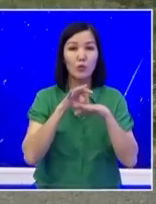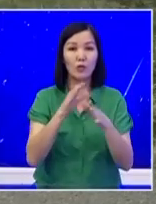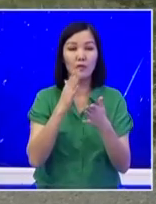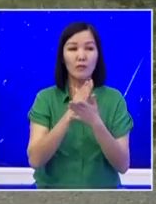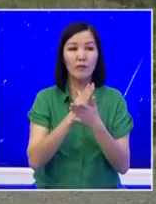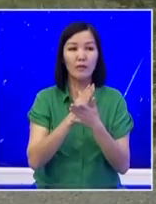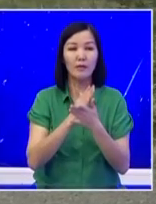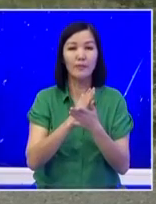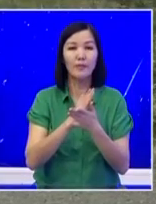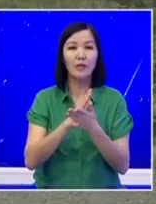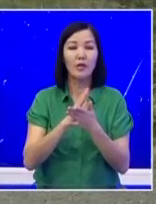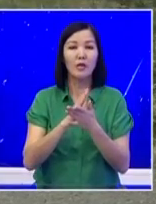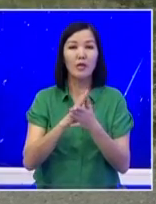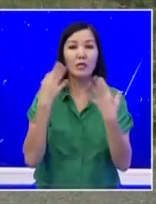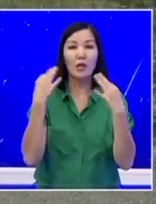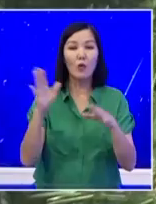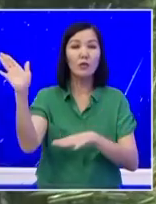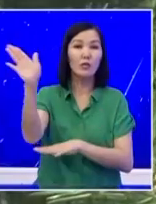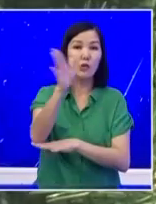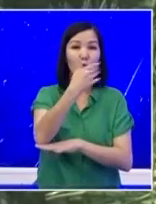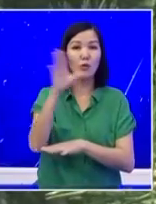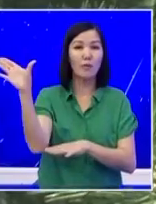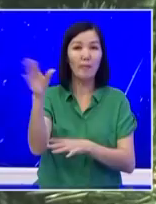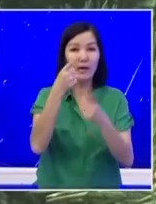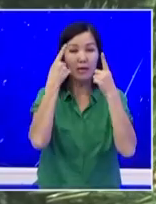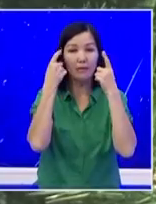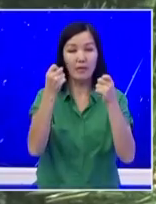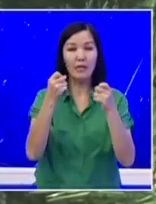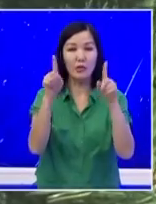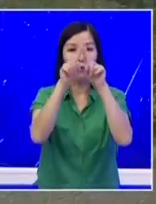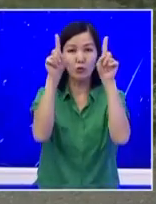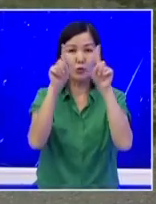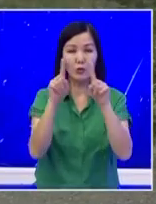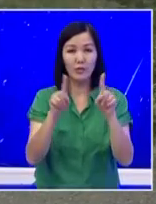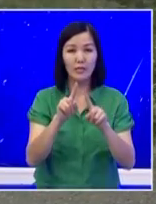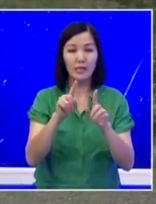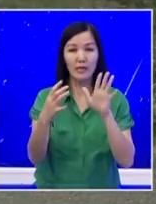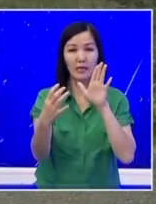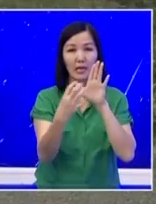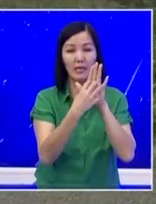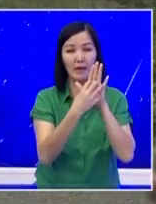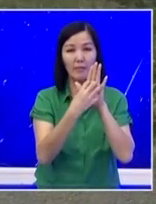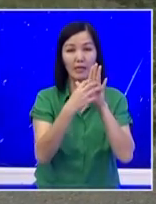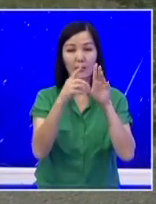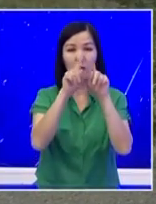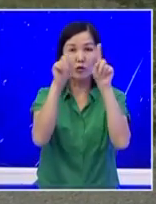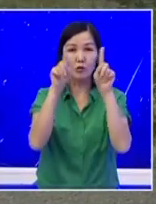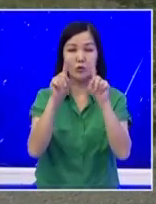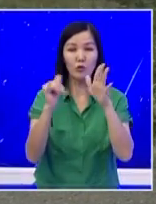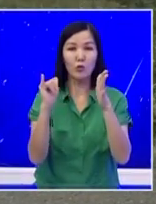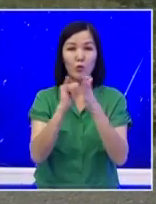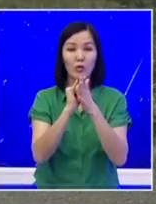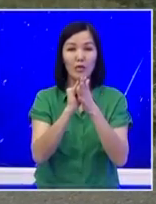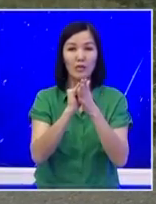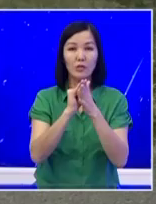туды енді барлығы біледі, өз жердегі элементтерді. Биік шоқ жұлдыздың елтаңбаның маңдайында орналасуы, жағында